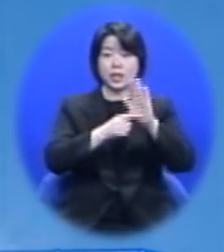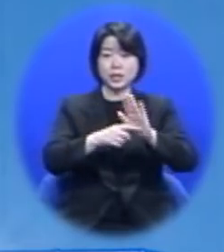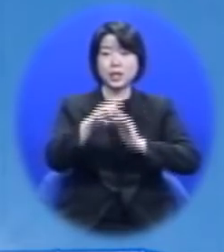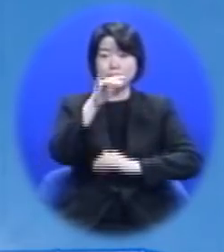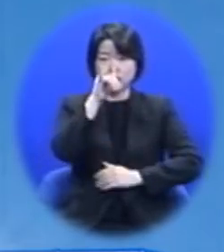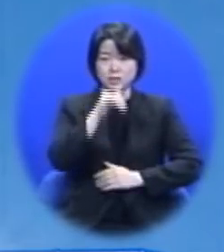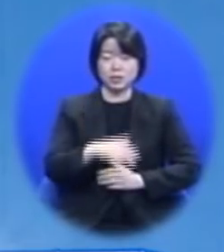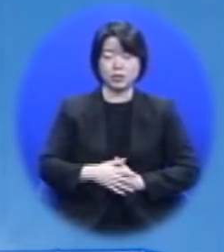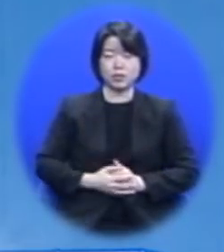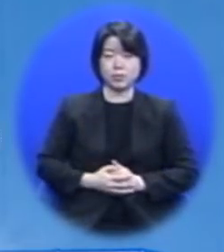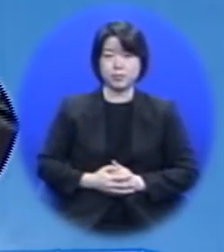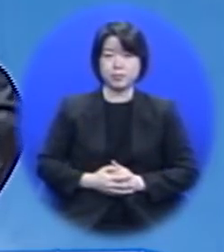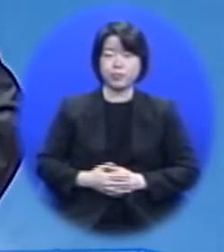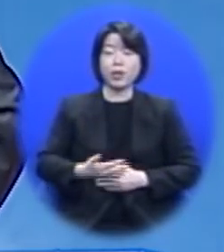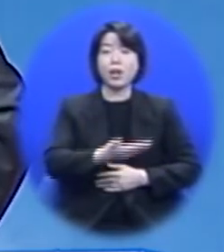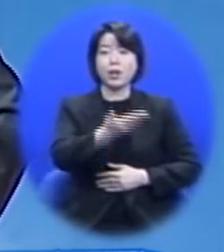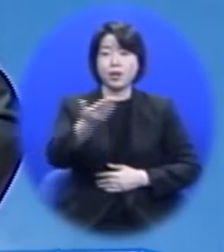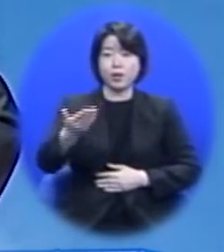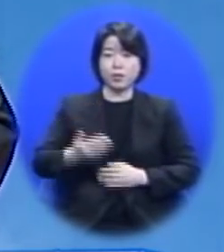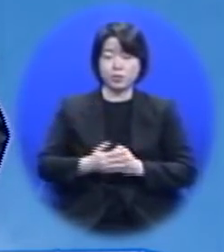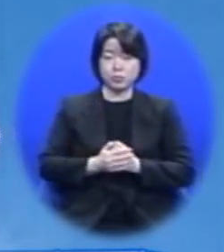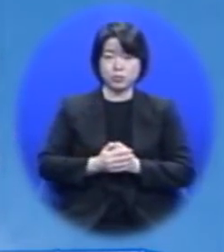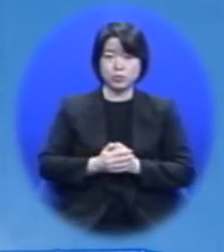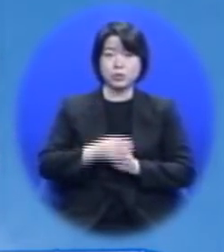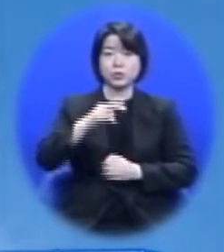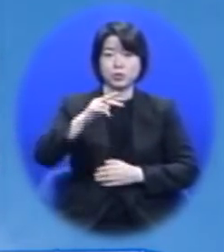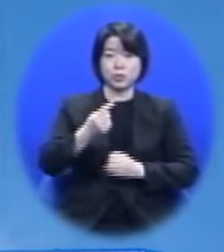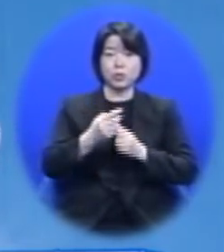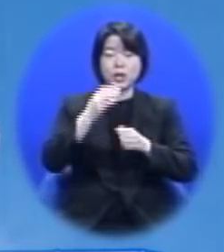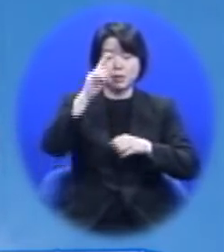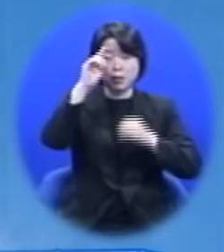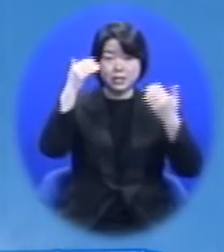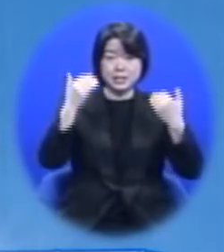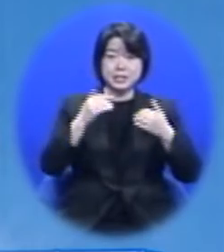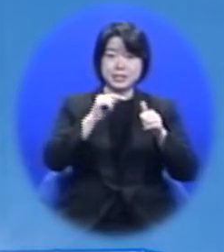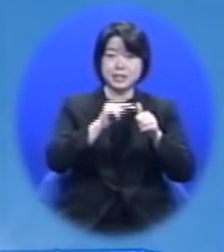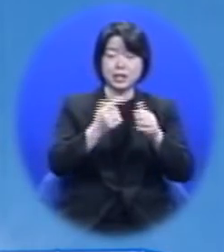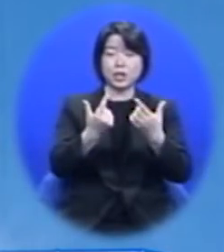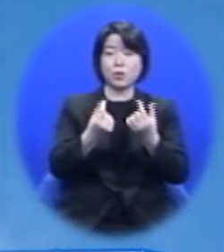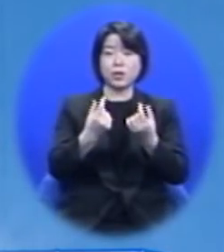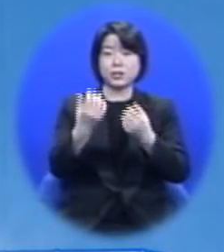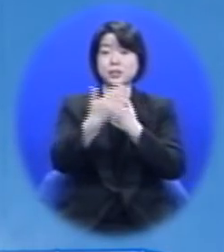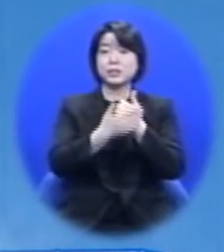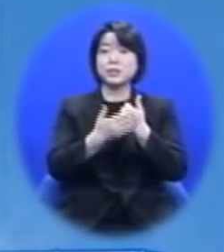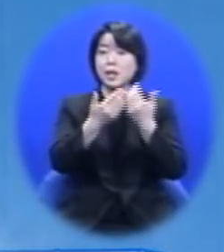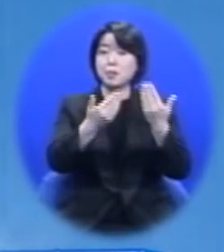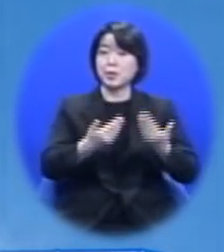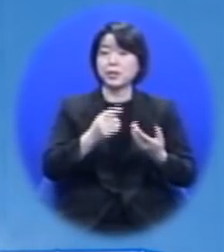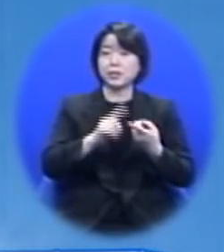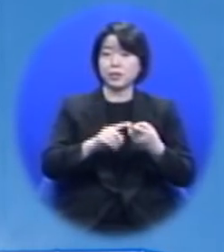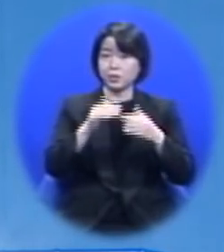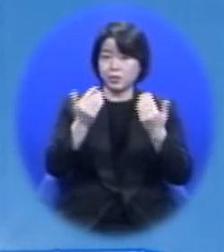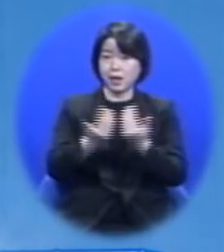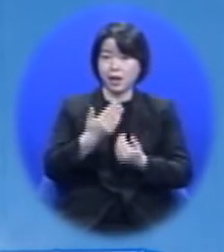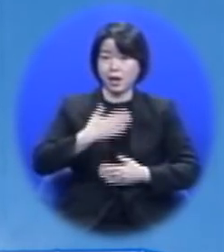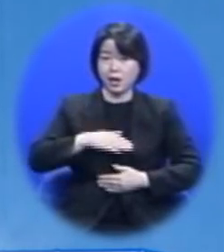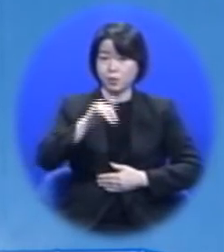거예요. 여러분, 여러분도 삭개오 같은 은혜를 받았다는 사실을 다